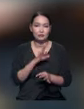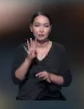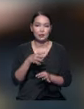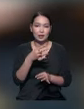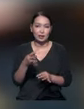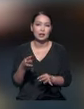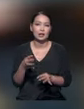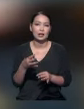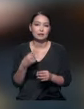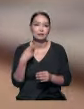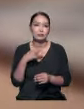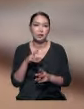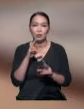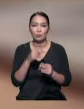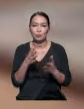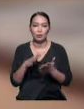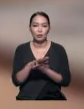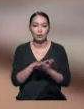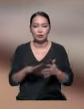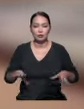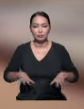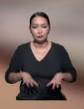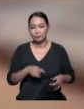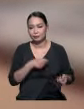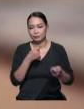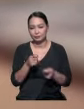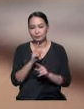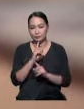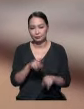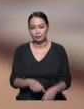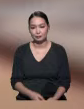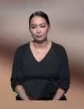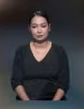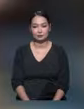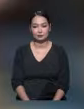арестом. Обещал больше никаких кобыл домой не приводить.